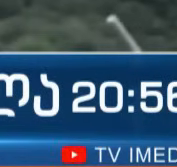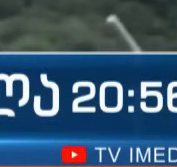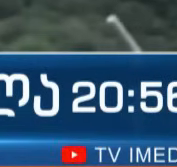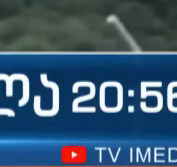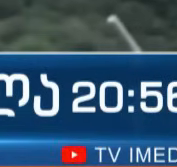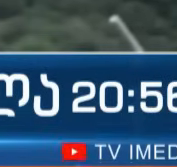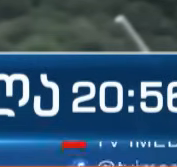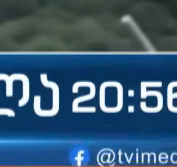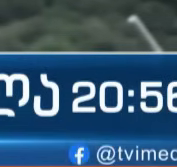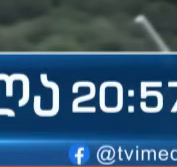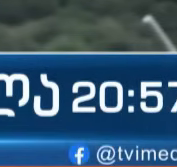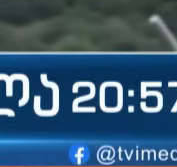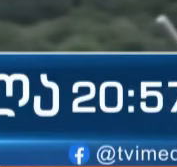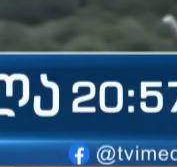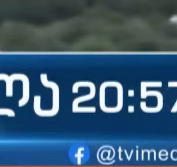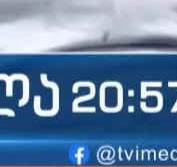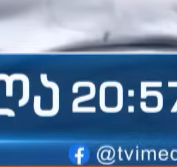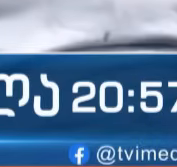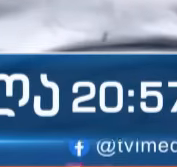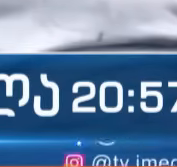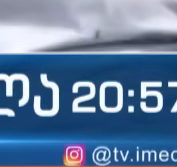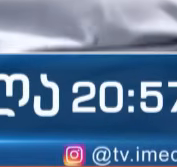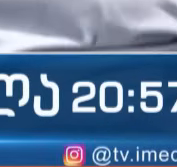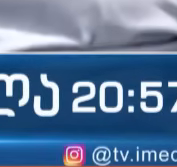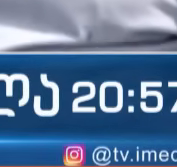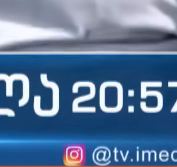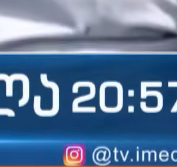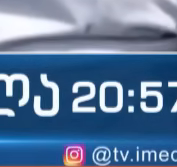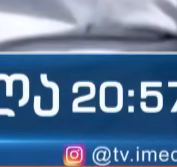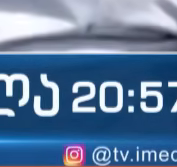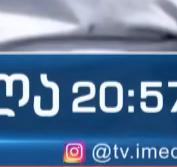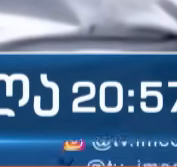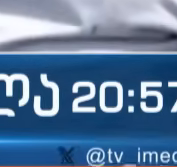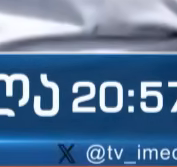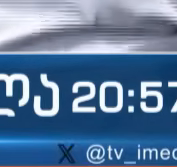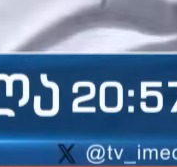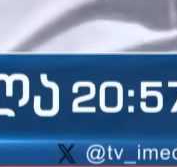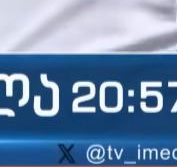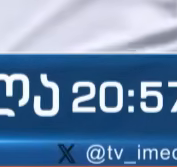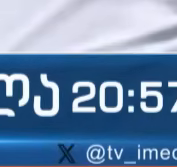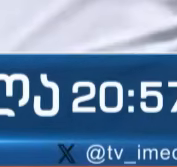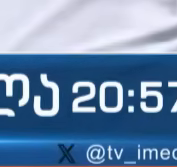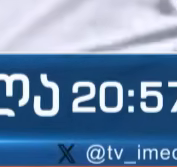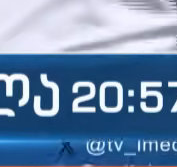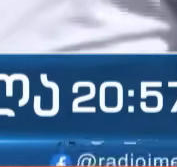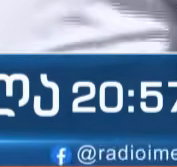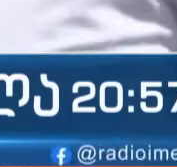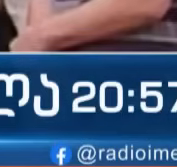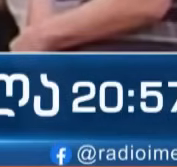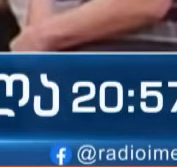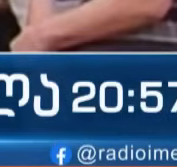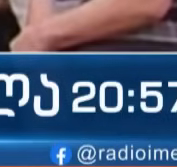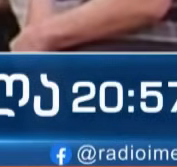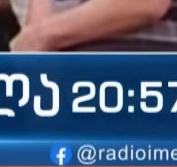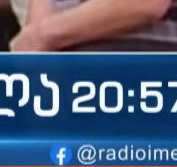დეტალებს. ვისროლა? ვისრო და ვინმე? სვანეთი და სროლა, ეთყობა დაგესიზმრად.